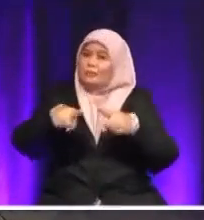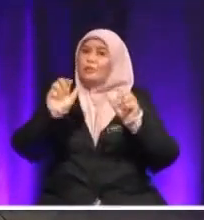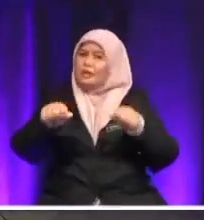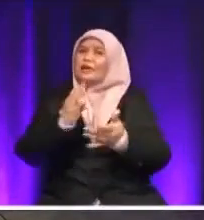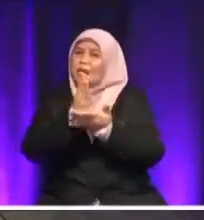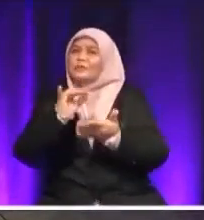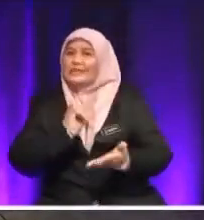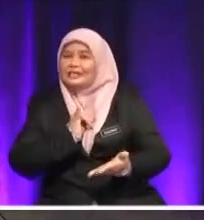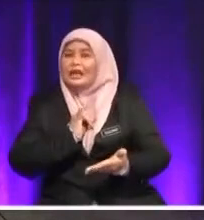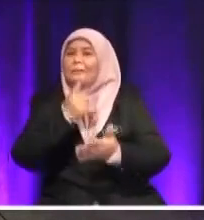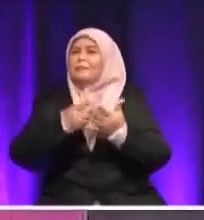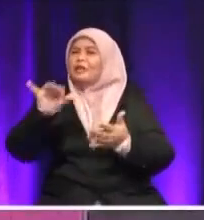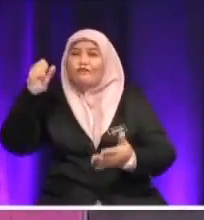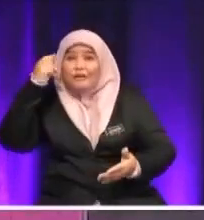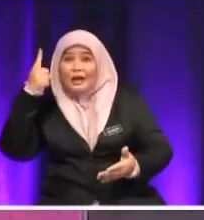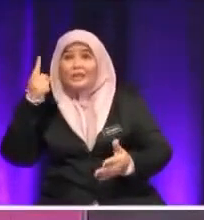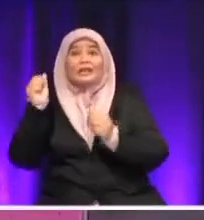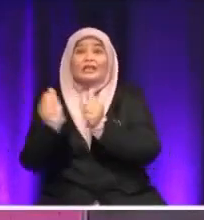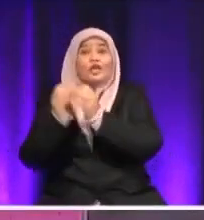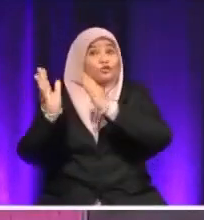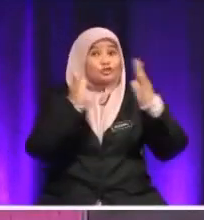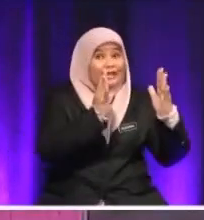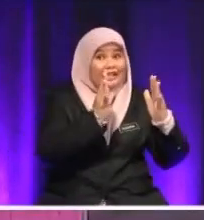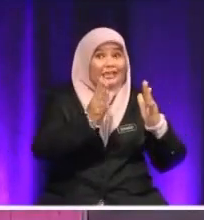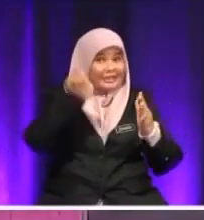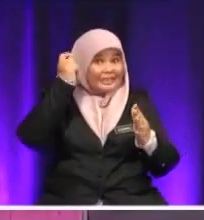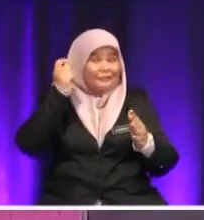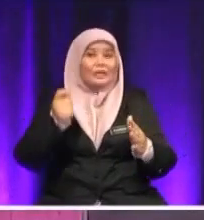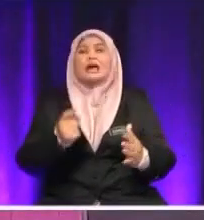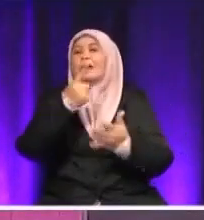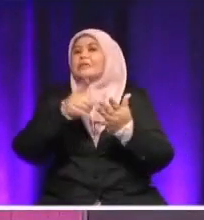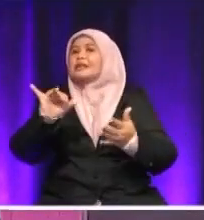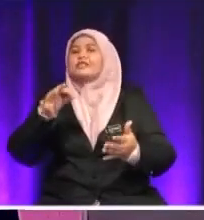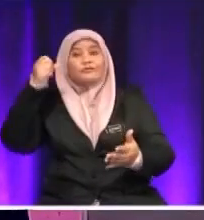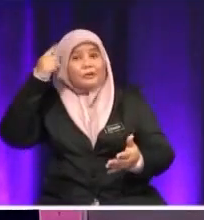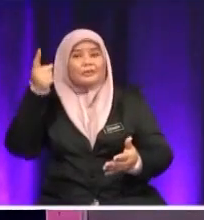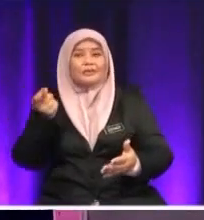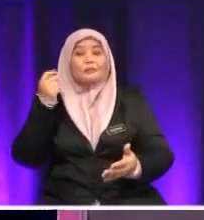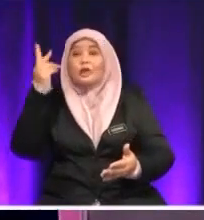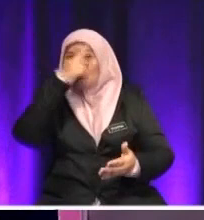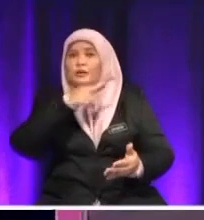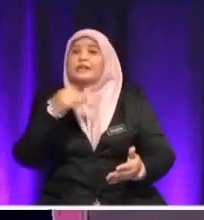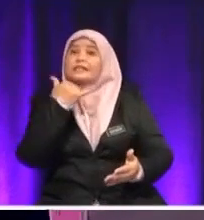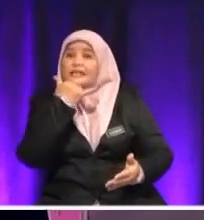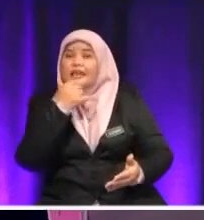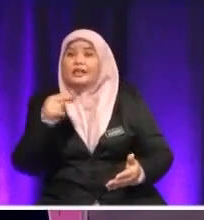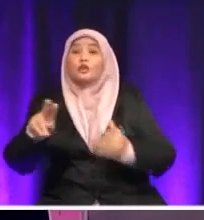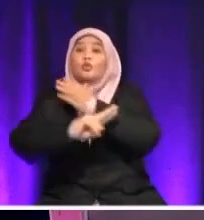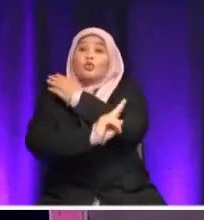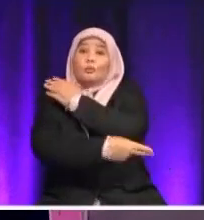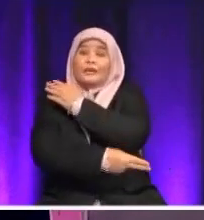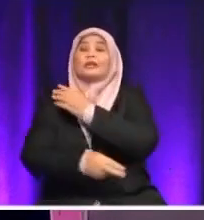saya? Apa yang Hakim faham dengan susunan frasa tadi tu? Okey, yang saya faham ustaz, merupakan kesalahan dan